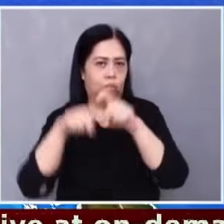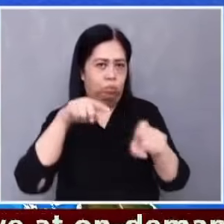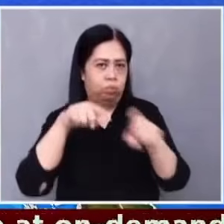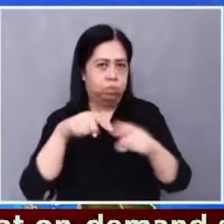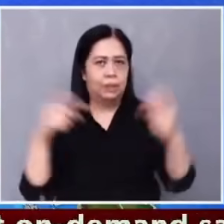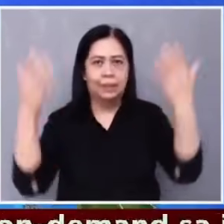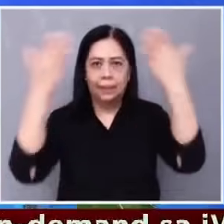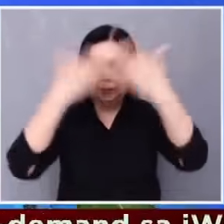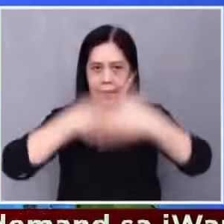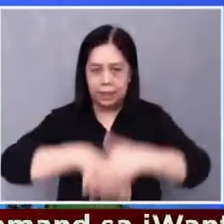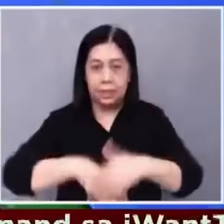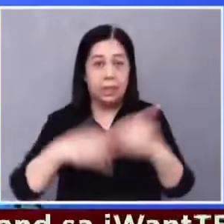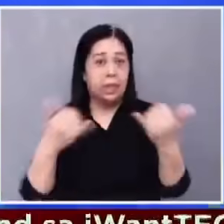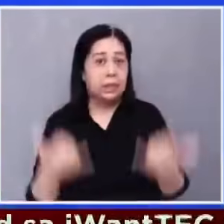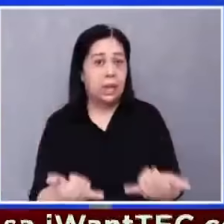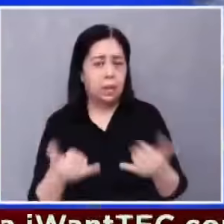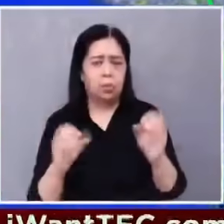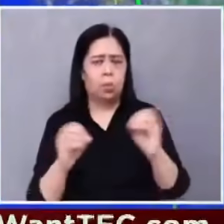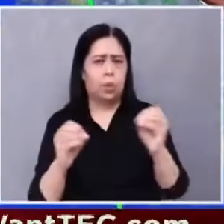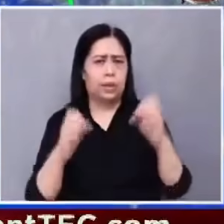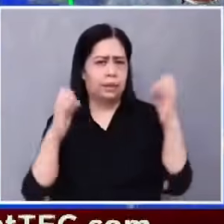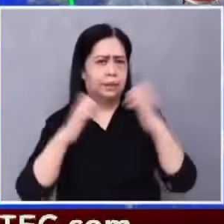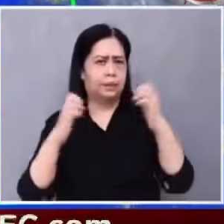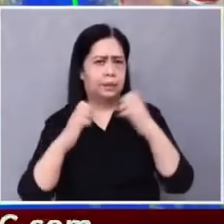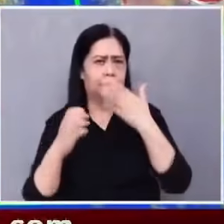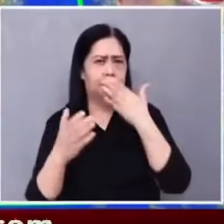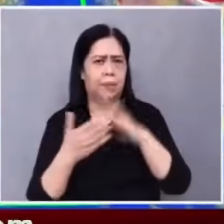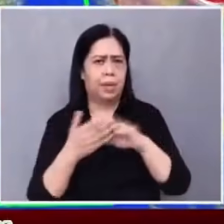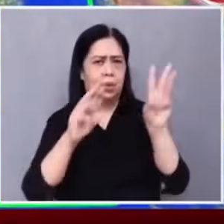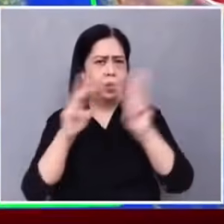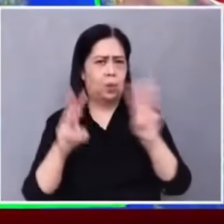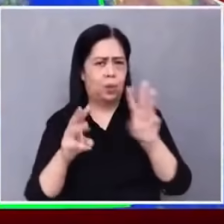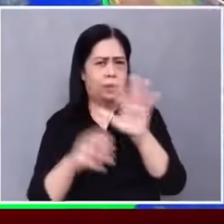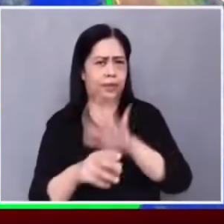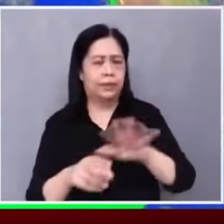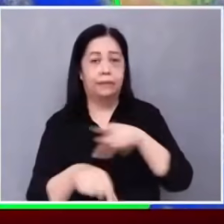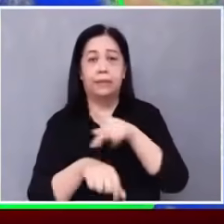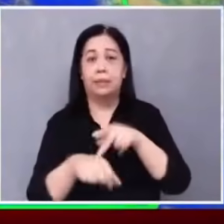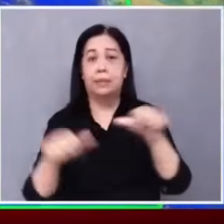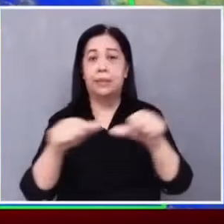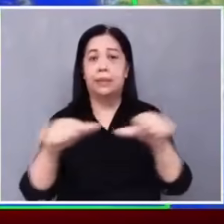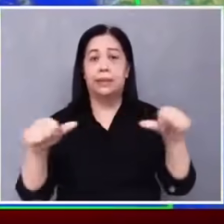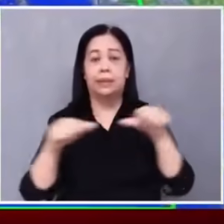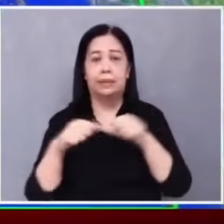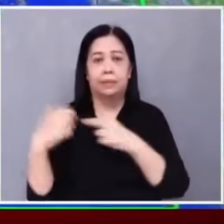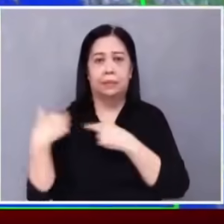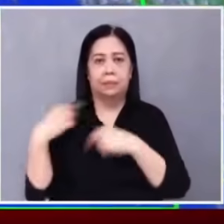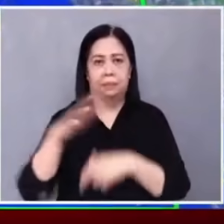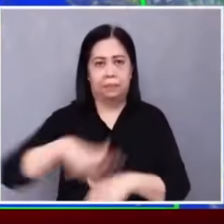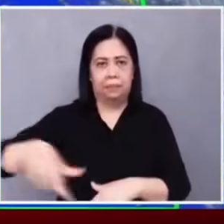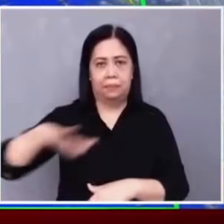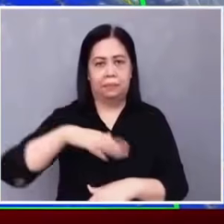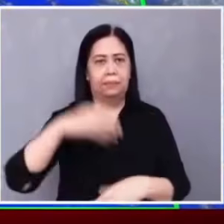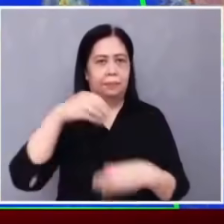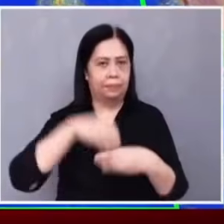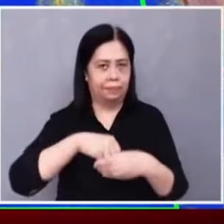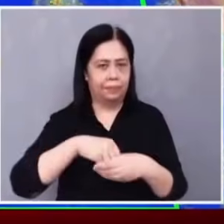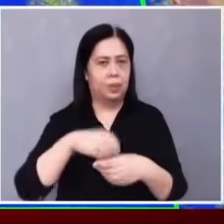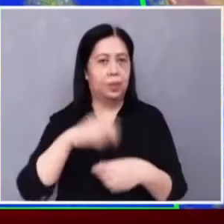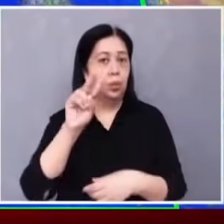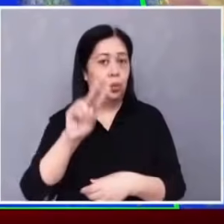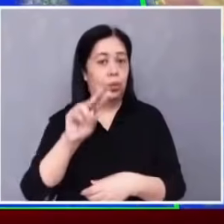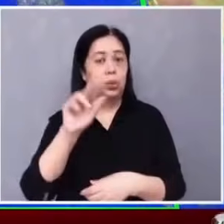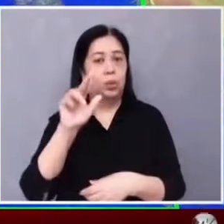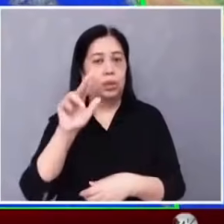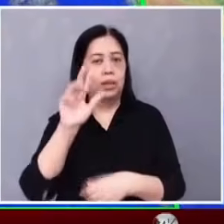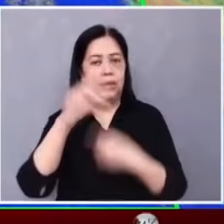Sa ngayon ay walang inaasahang sama ng panahon na namumuo sa Philippine Area of Responsibility sa loob ng